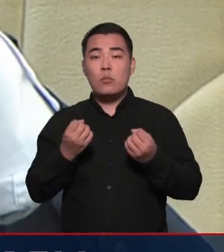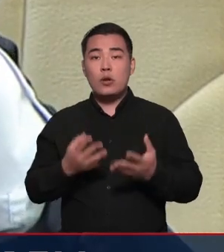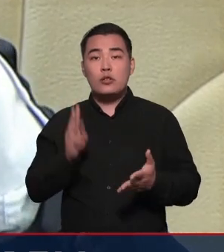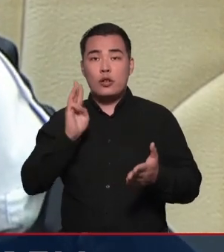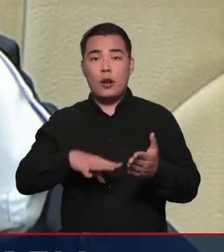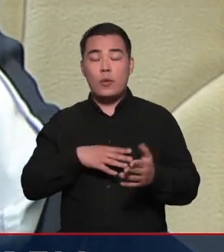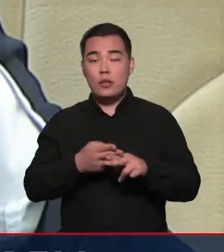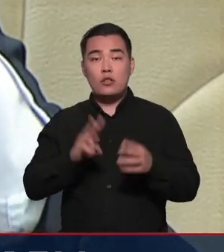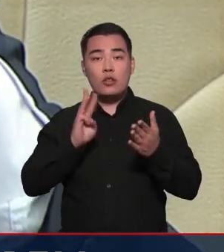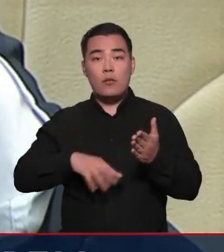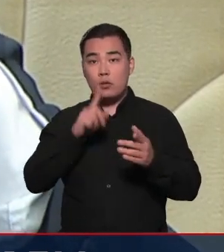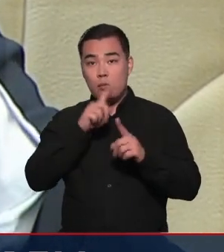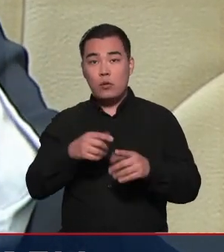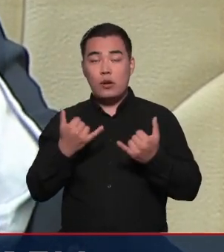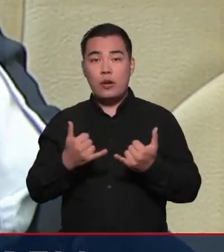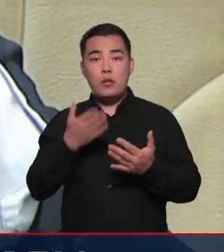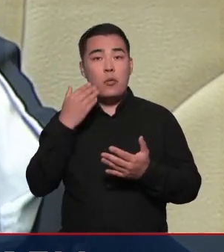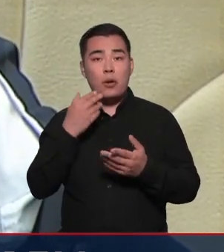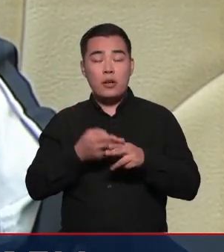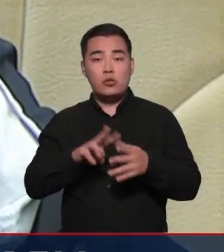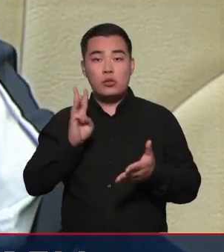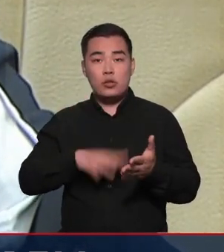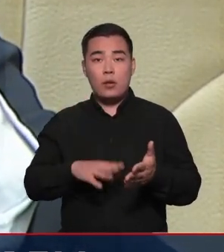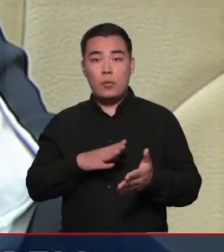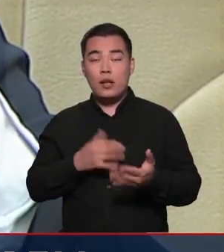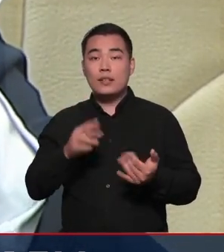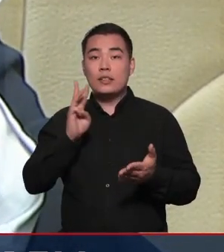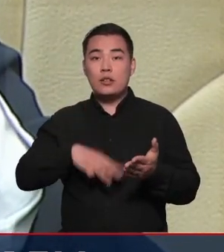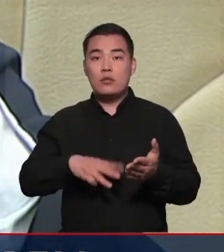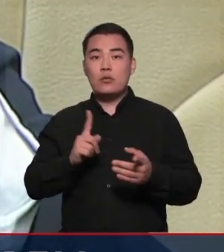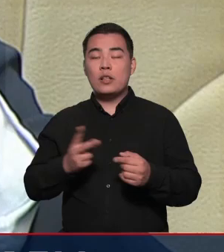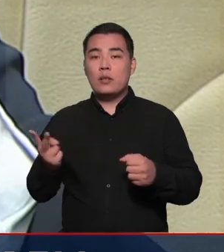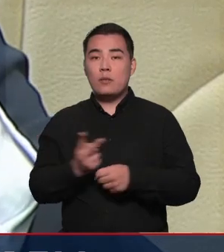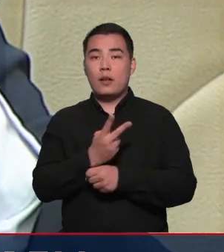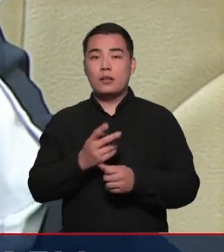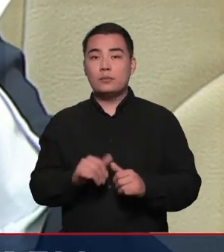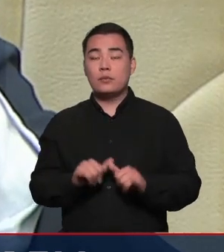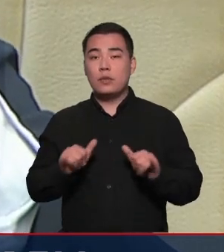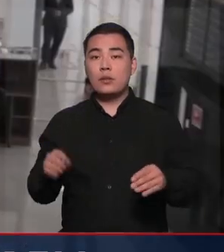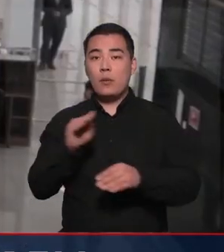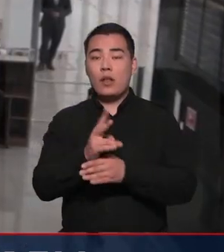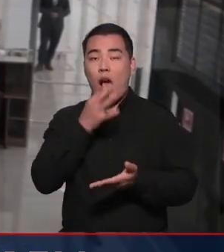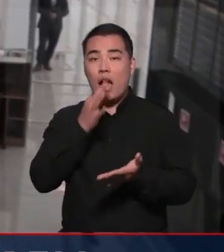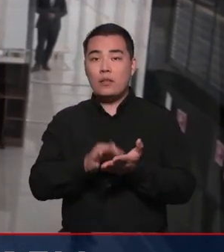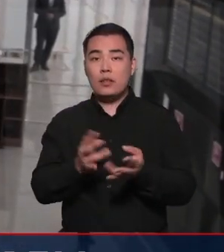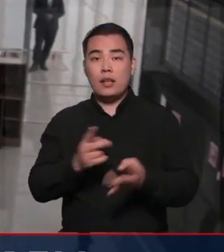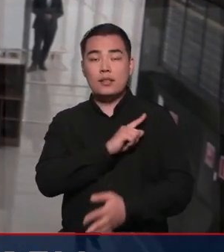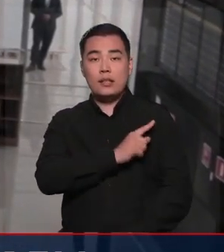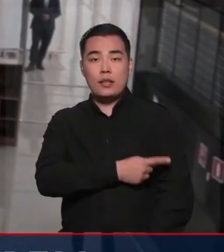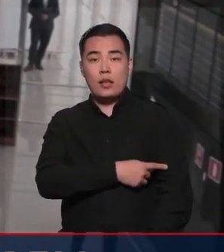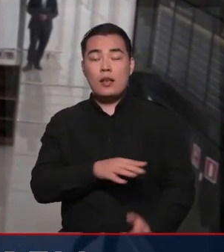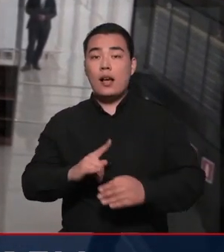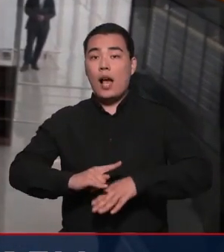айыппұлдар болмайды. Үзілді кесілді. Айыппұлдардың санын едәуір көтеру керек, жауапкершілікті күшейту керек. Әуежай,